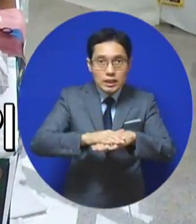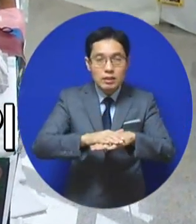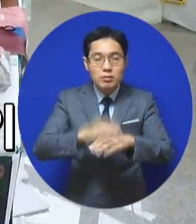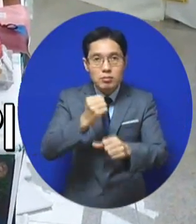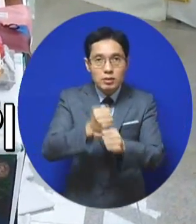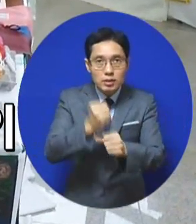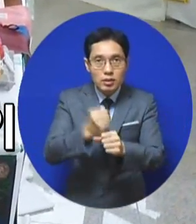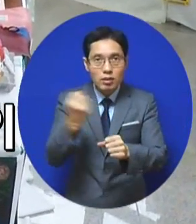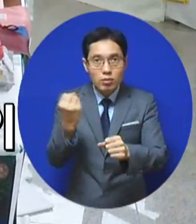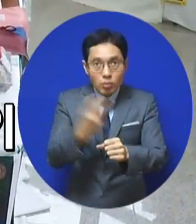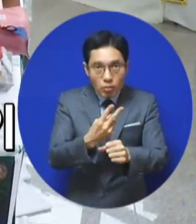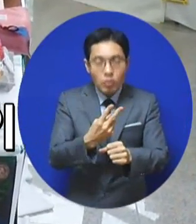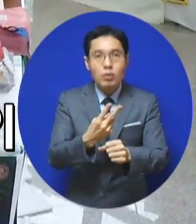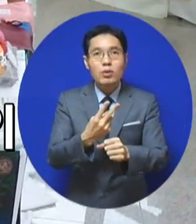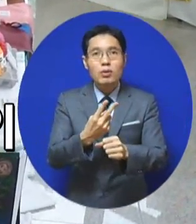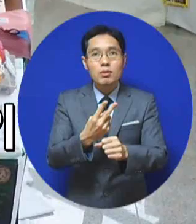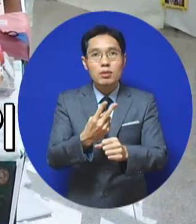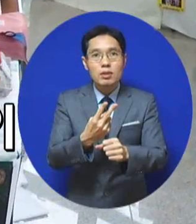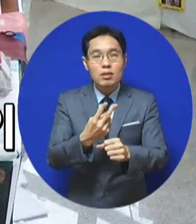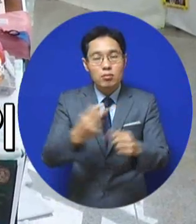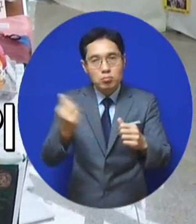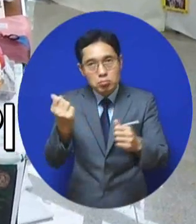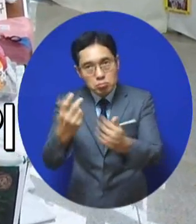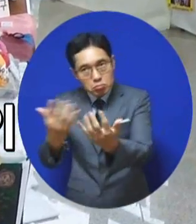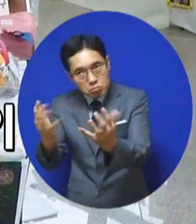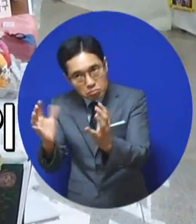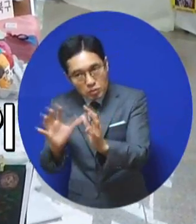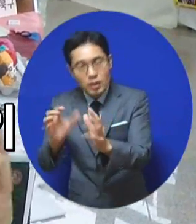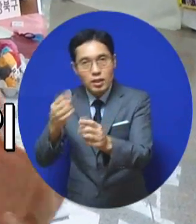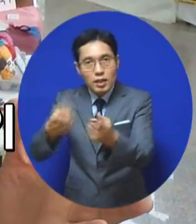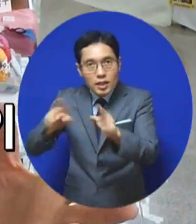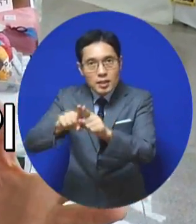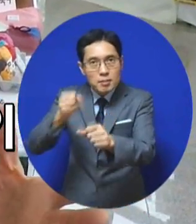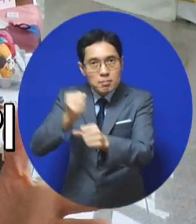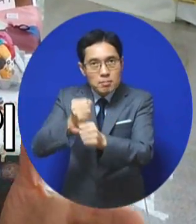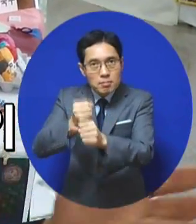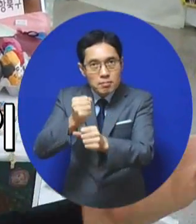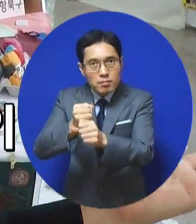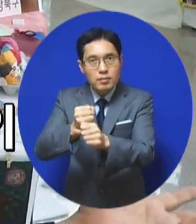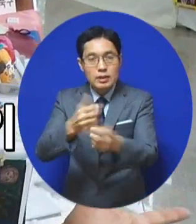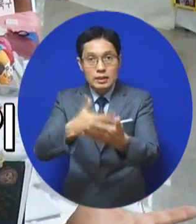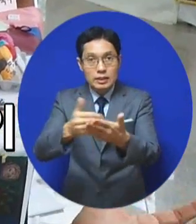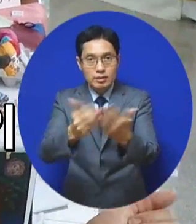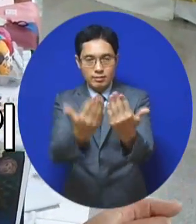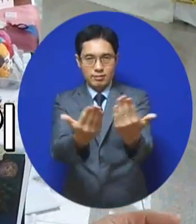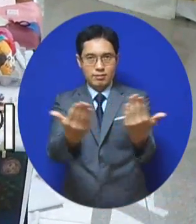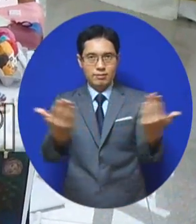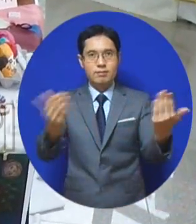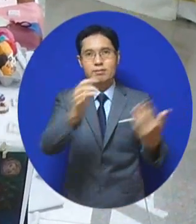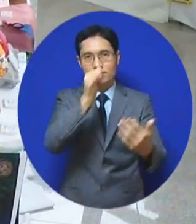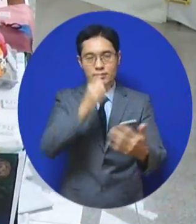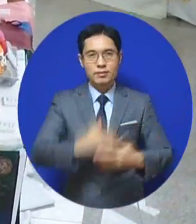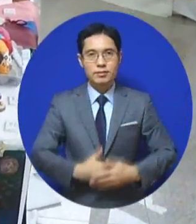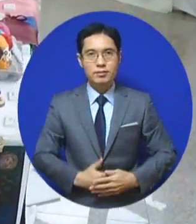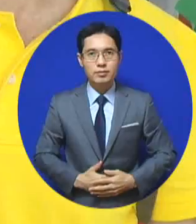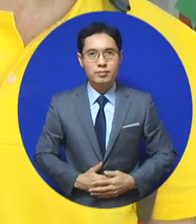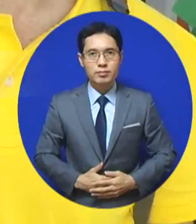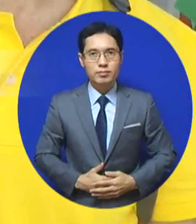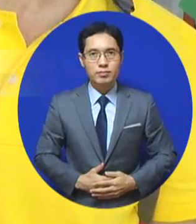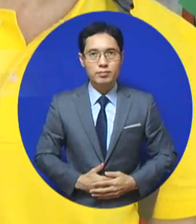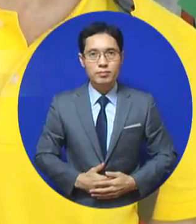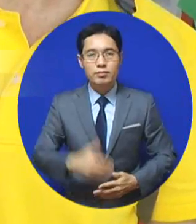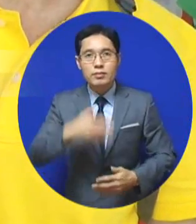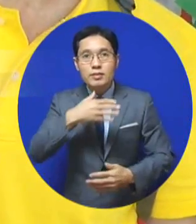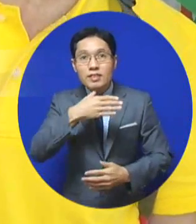손으로 만들고 아니면 또 여럿이 모여서 함께 하는 합동화들을 이렇게 전시하였습니다.